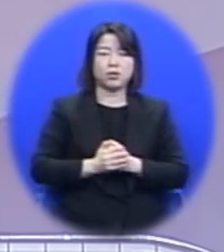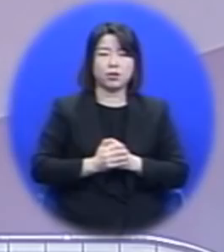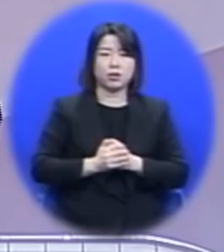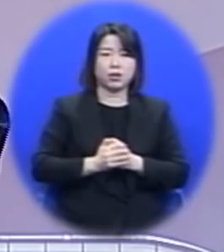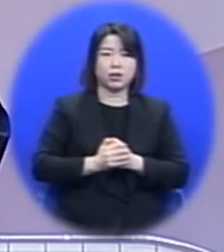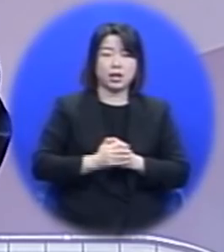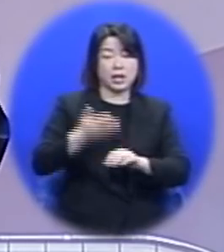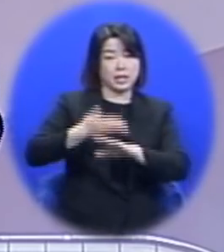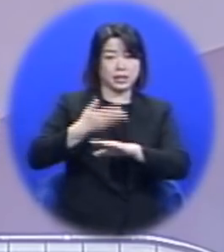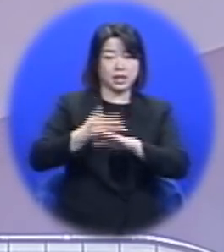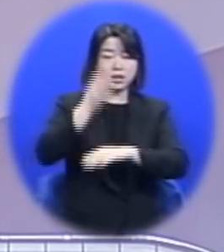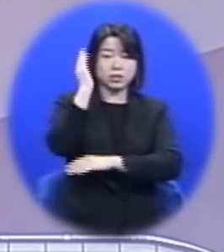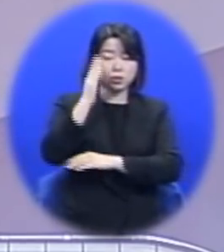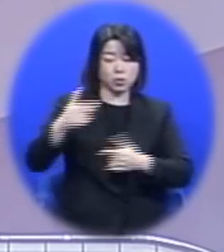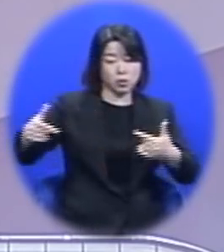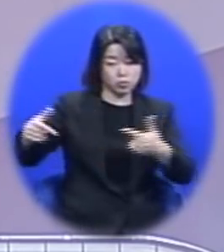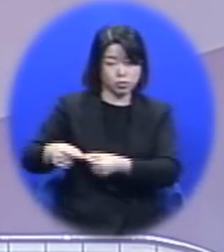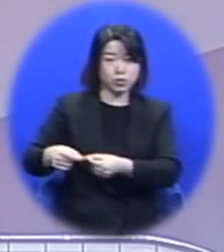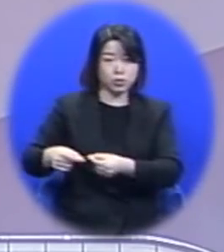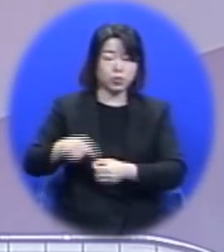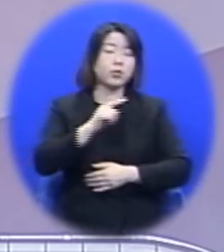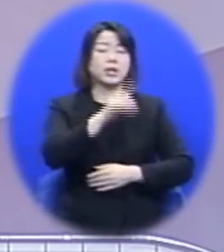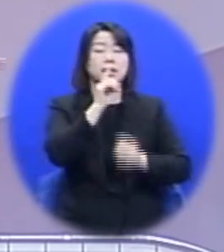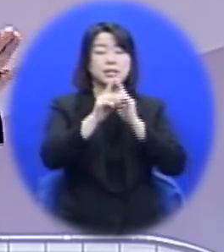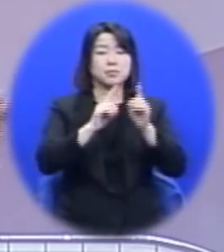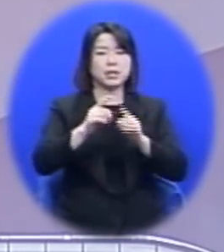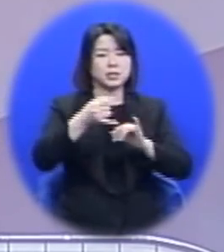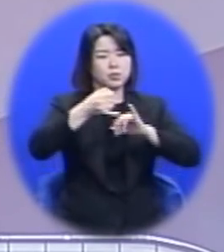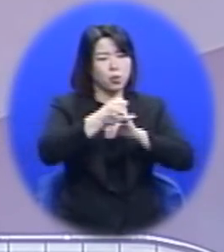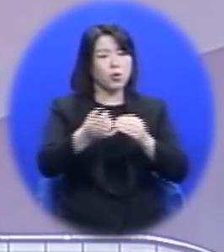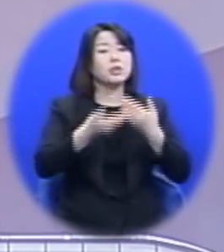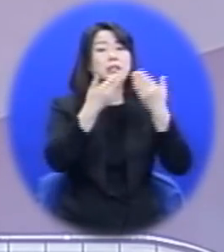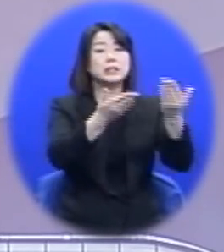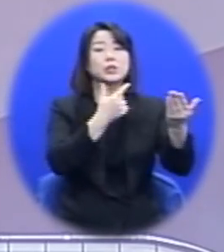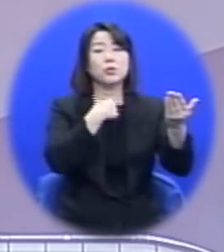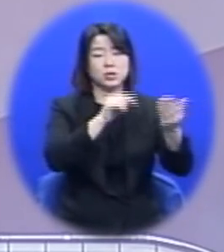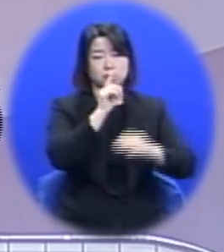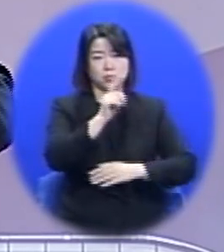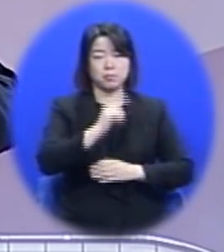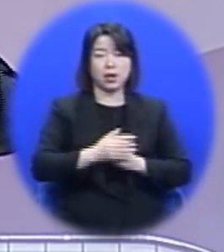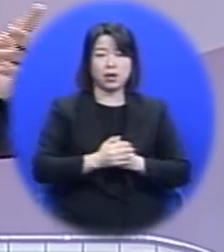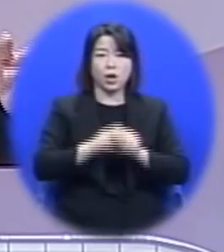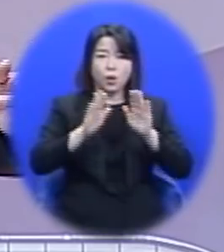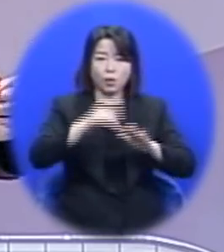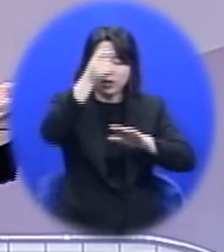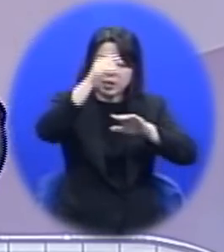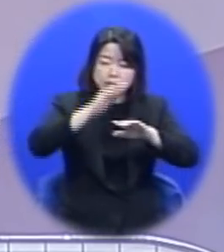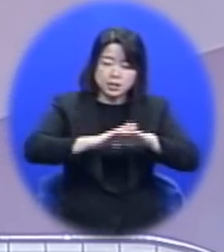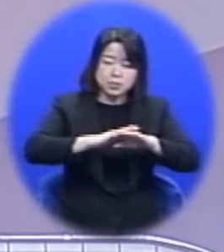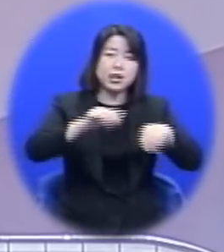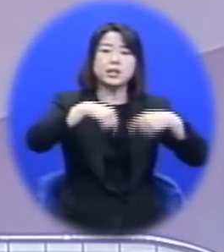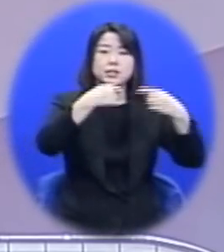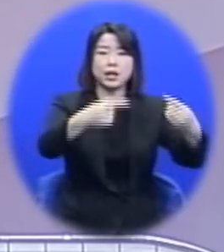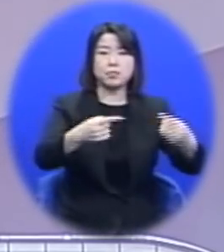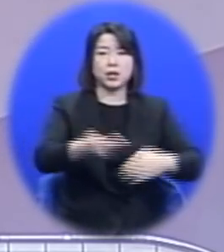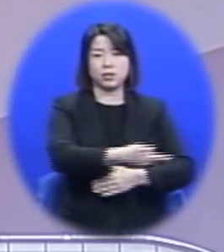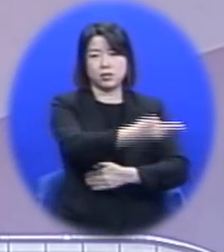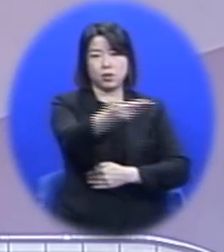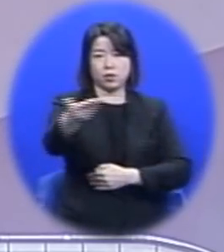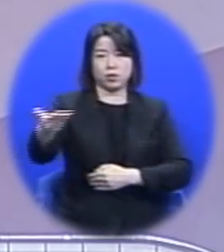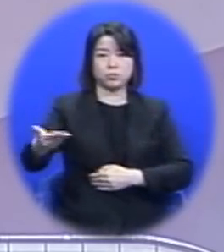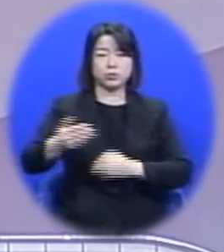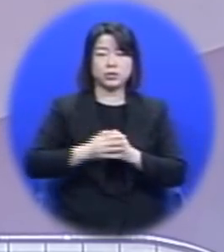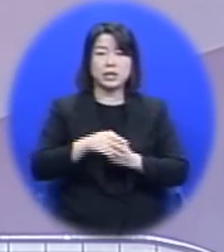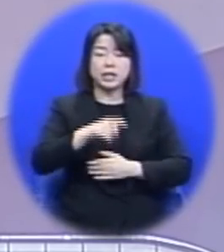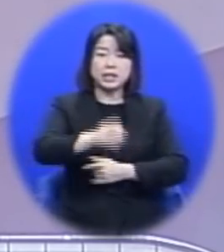다른 설교를 좀 줄이고서라도 이 말씀을 여러분에게 꼭 드리고 싶어요. 오늘 이 예배에 참여한 여러분,